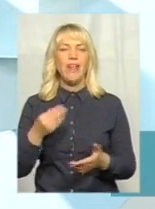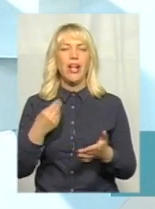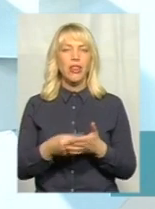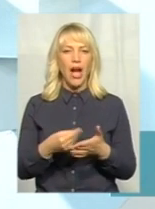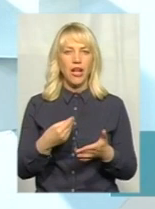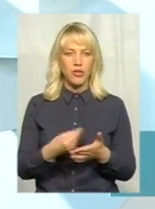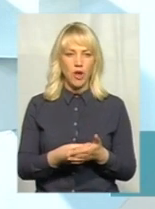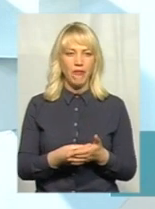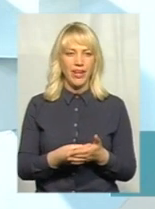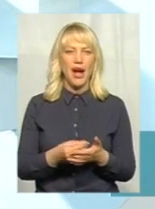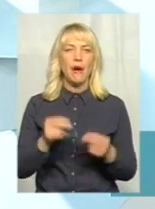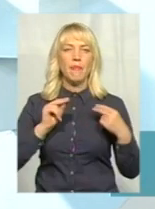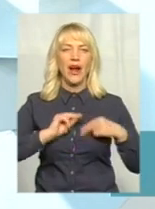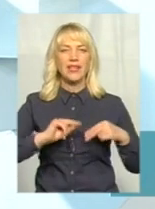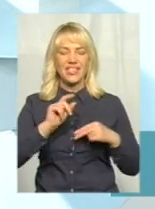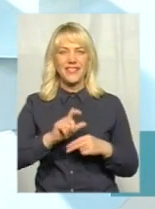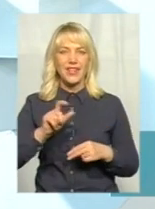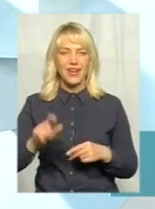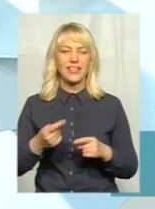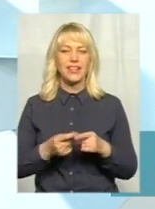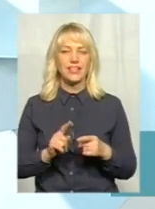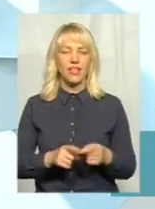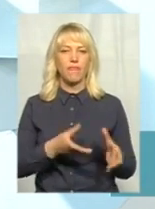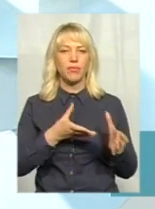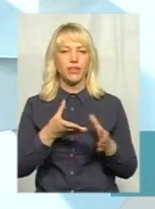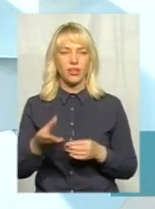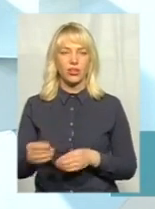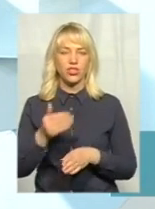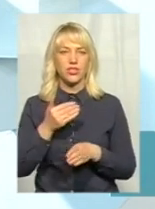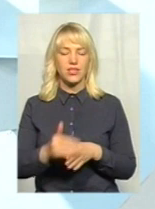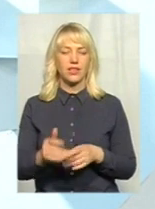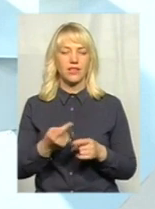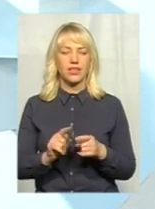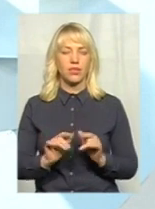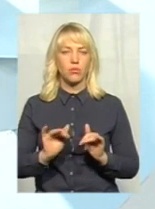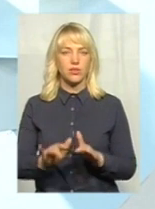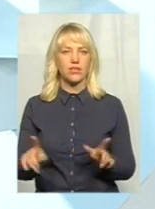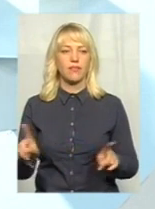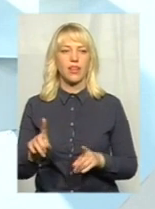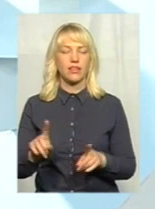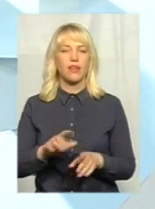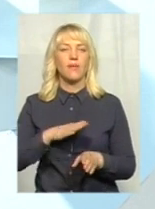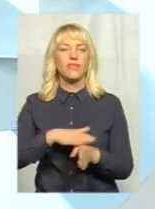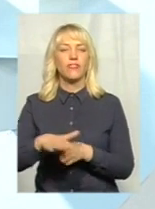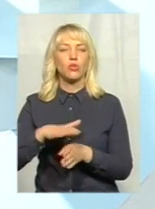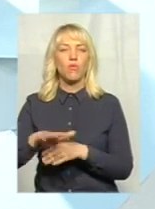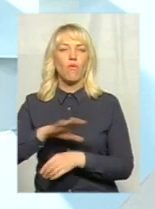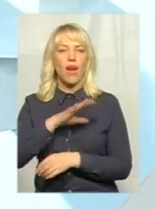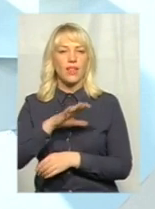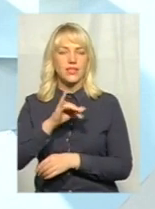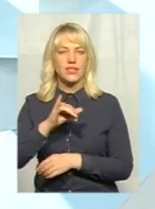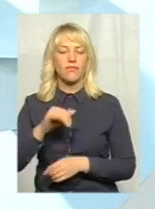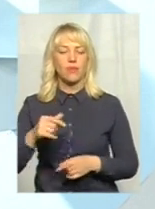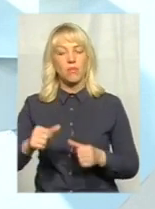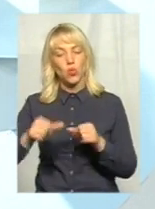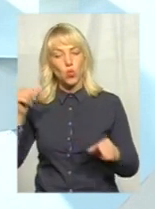фінансові працівники, і на це теж вплинула частина навіть тих процесів, які відбувалися сьогодні, в минулому році, в